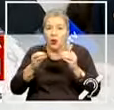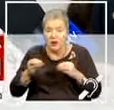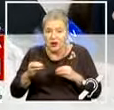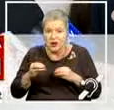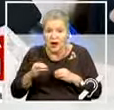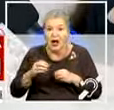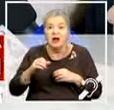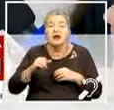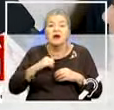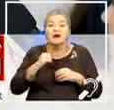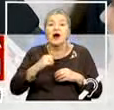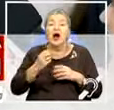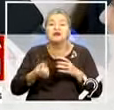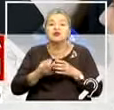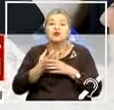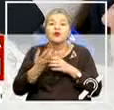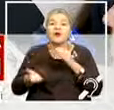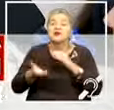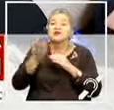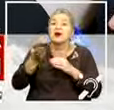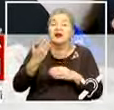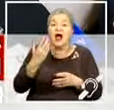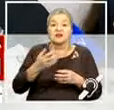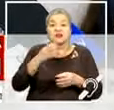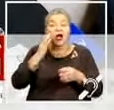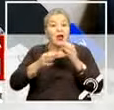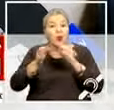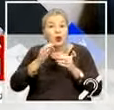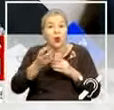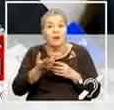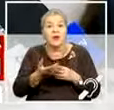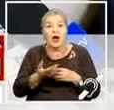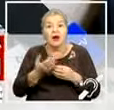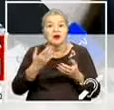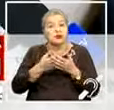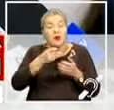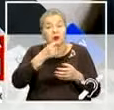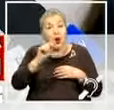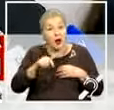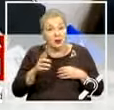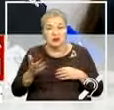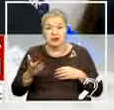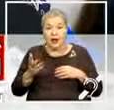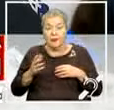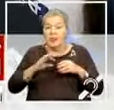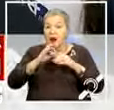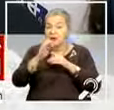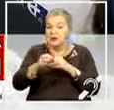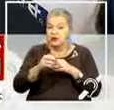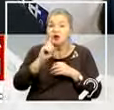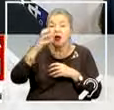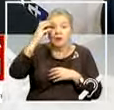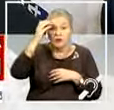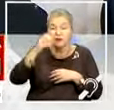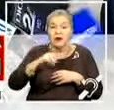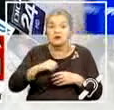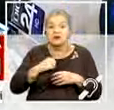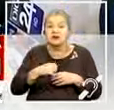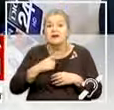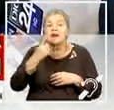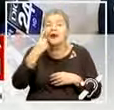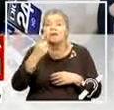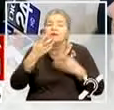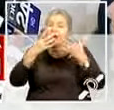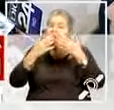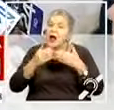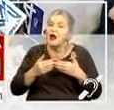un trend ascendent, are o creștere economică previzionată și pentru anul acesta. Măsurile noastre sunt unele de cumpătare,